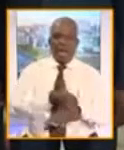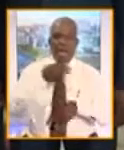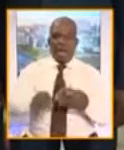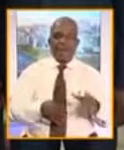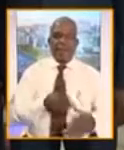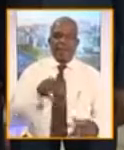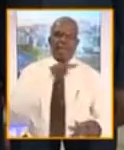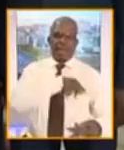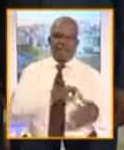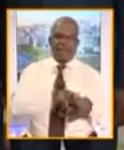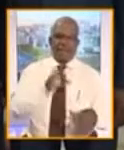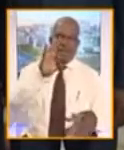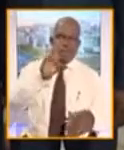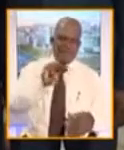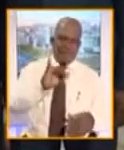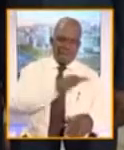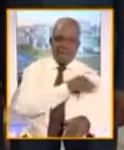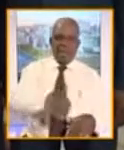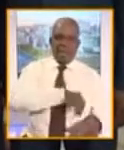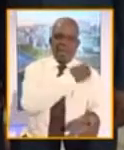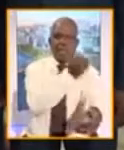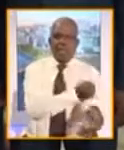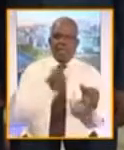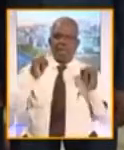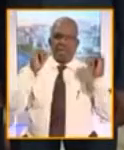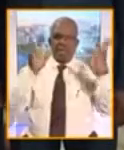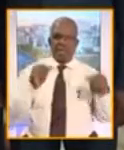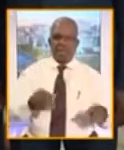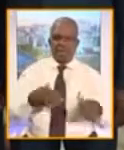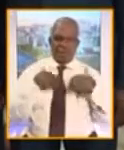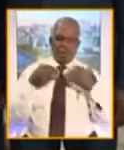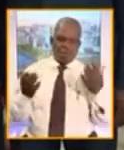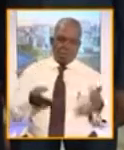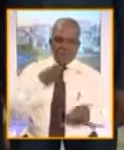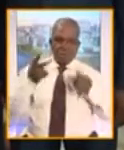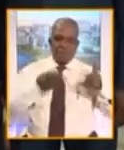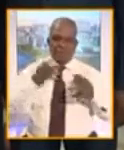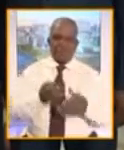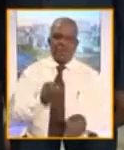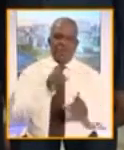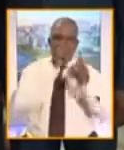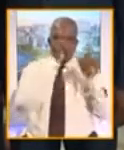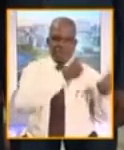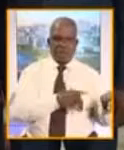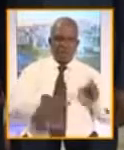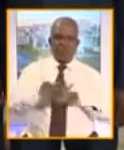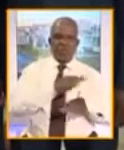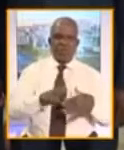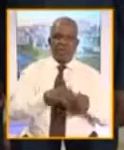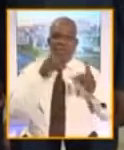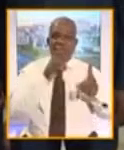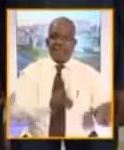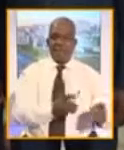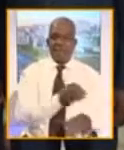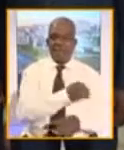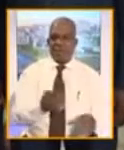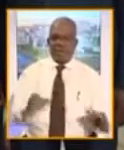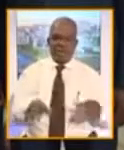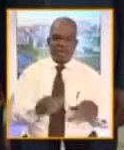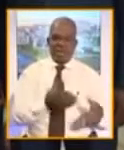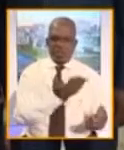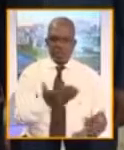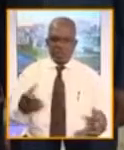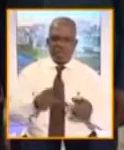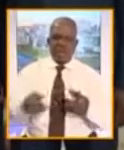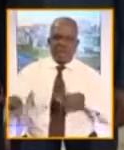mission du FMI et les autorités ivoiriennes se sont accordées sur des mesures de